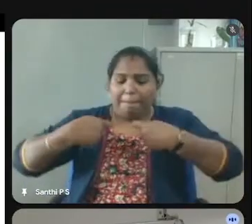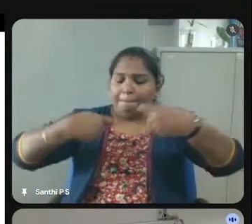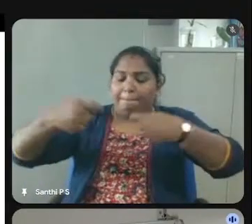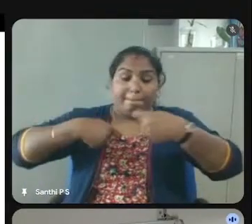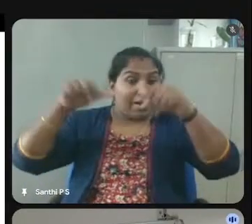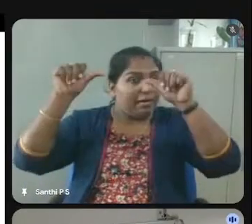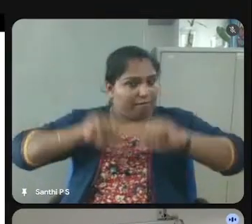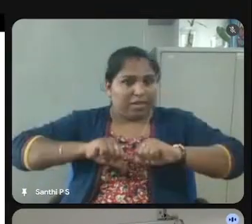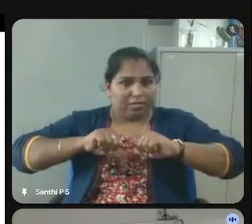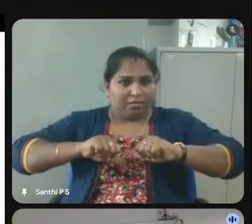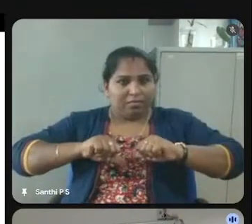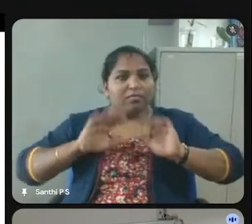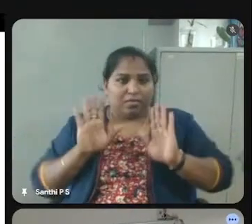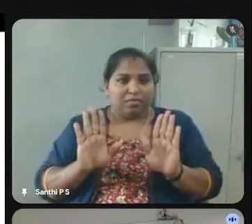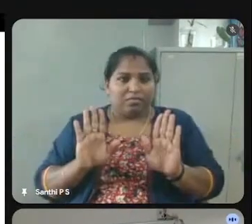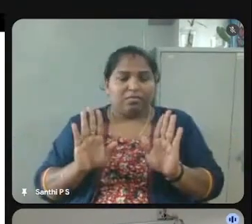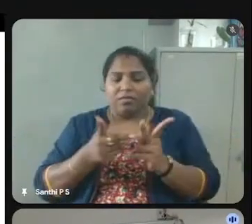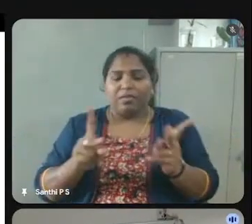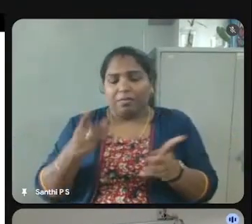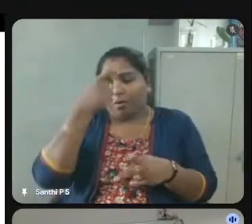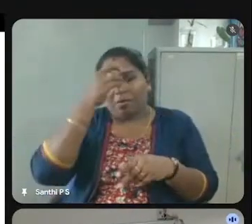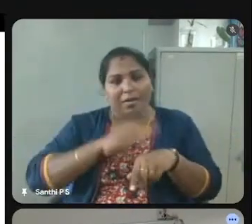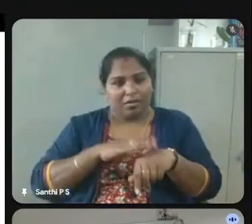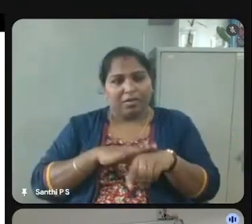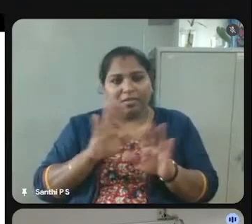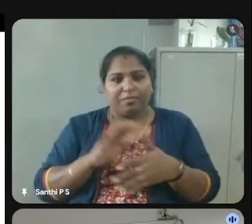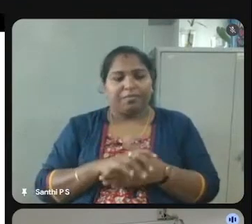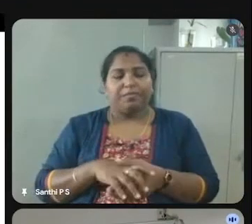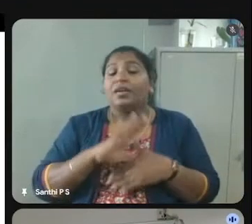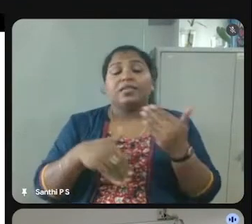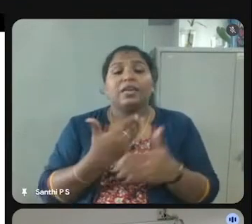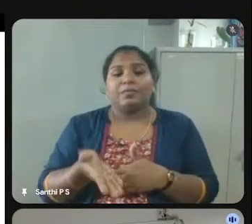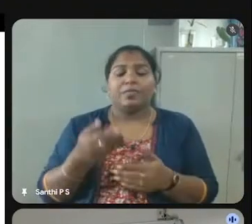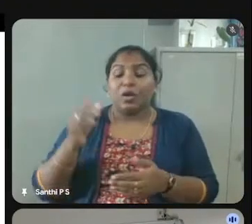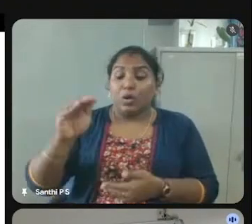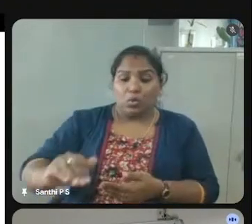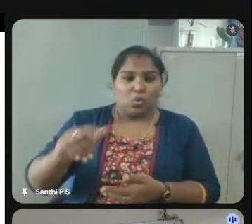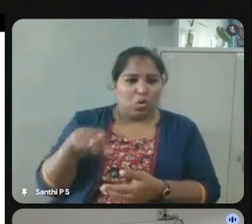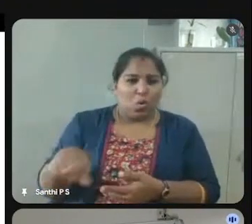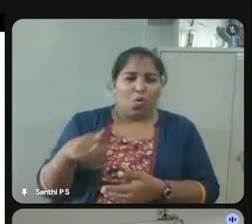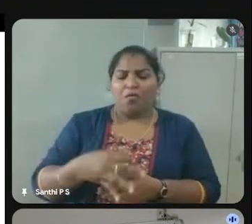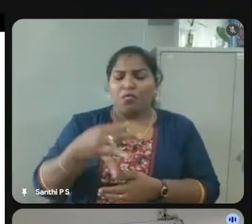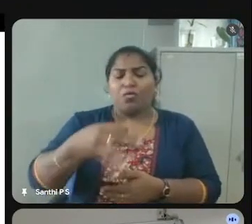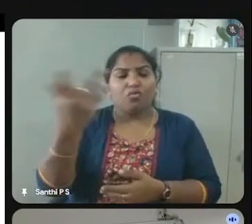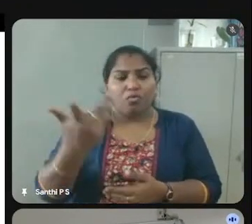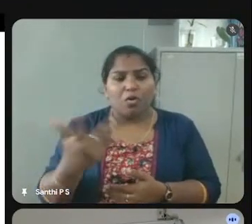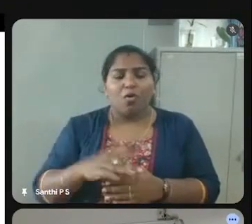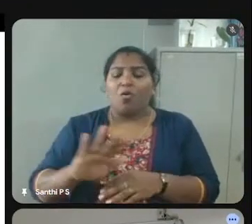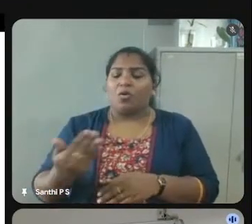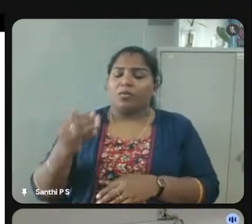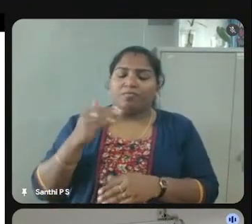ഒരു ബുദ്ധിമുട്ട് ചില വ്യക്തികളിൽ കാണാറുണ്ട്. അതുപോലെ തന്നെ കുട്ടിയുടെ ഭാവിയെക്കുറിച്ച് അല്ലെങ്കിൽ സ്വന്തം പരിമിതികളെ കുറിച്ചുള്ള